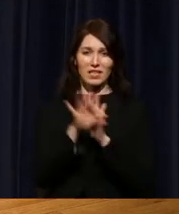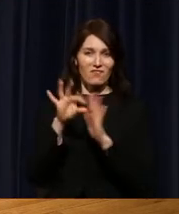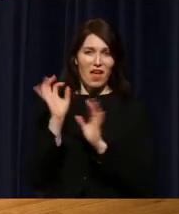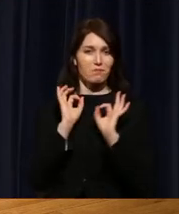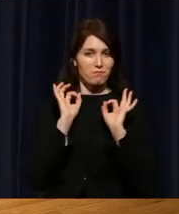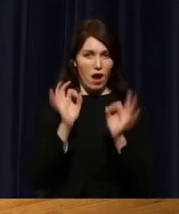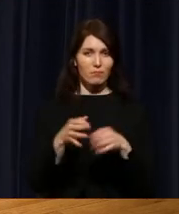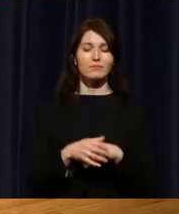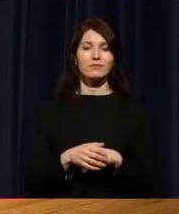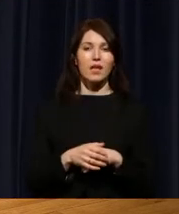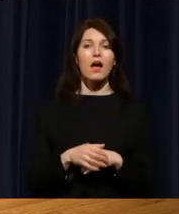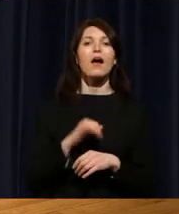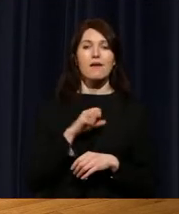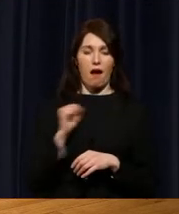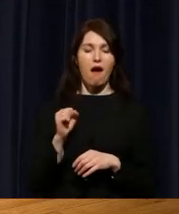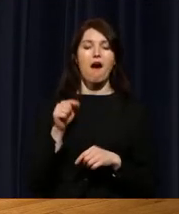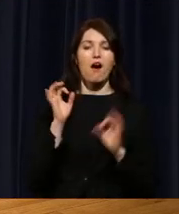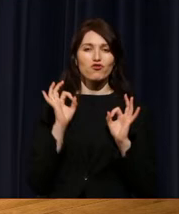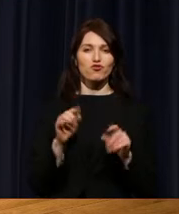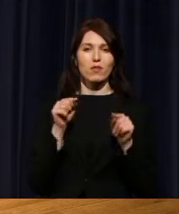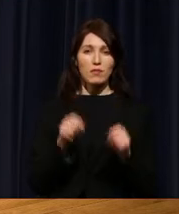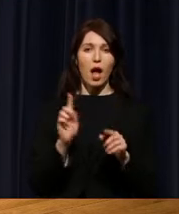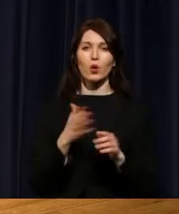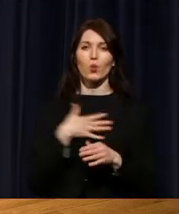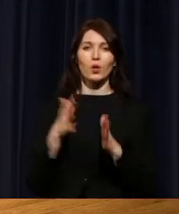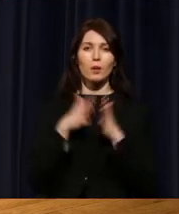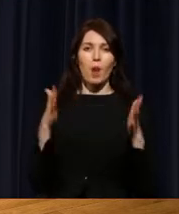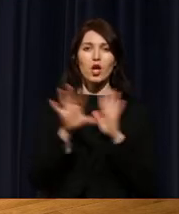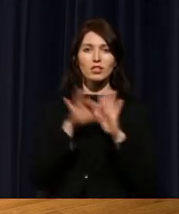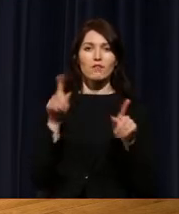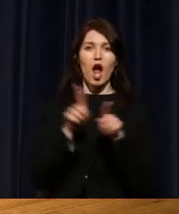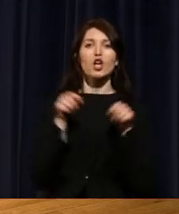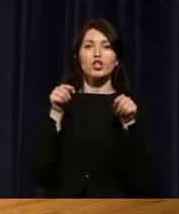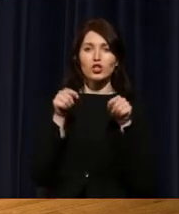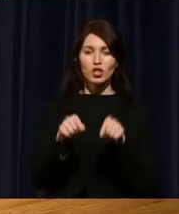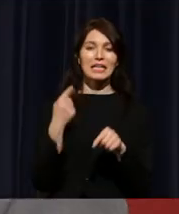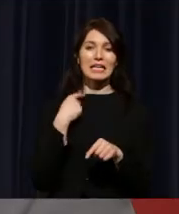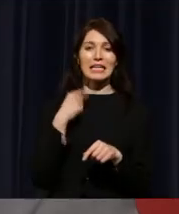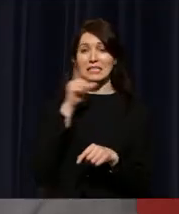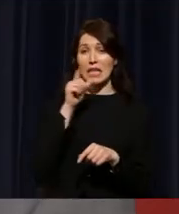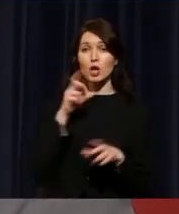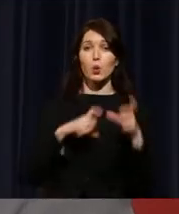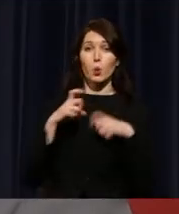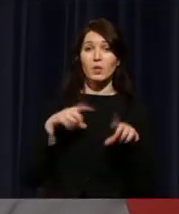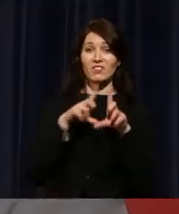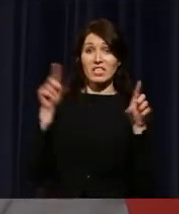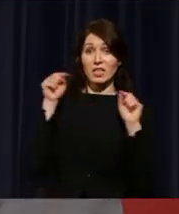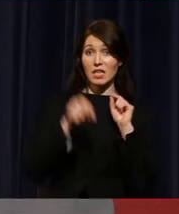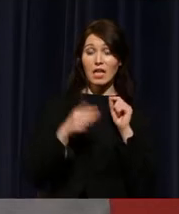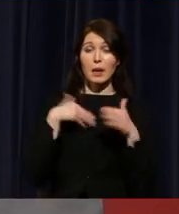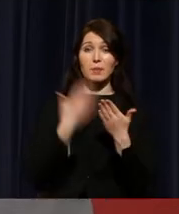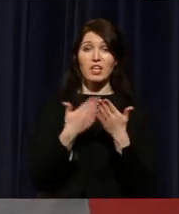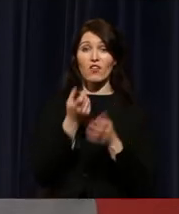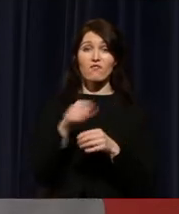ne? Jā, tieši tā, tās ir ļoti plašas izvēles. Arī šeit Rīgas Radiņu universitātē mēs piedāvājam vairākas, mēs